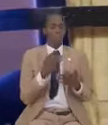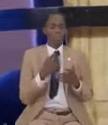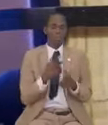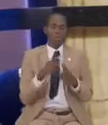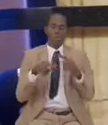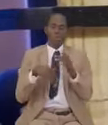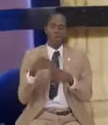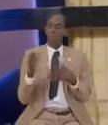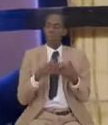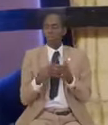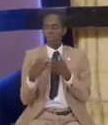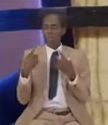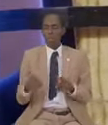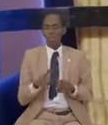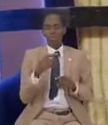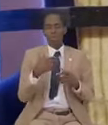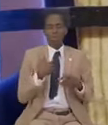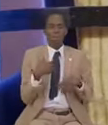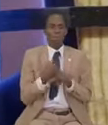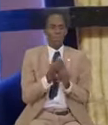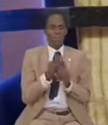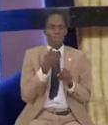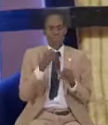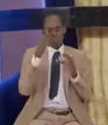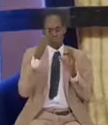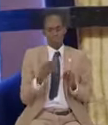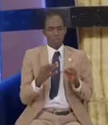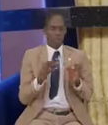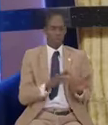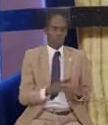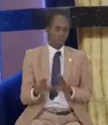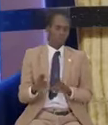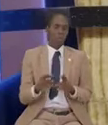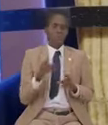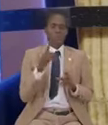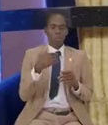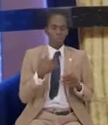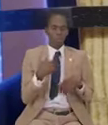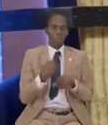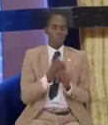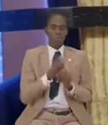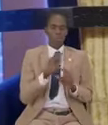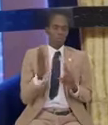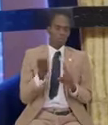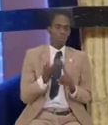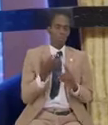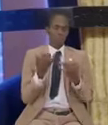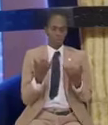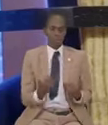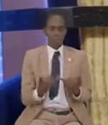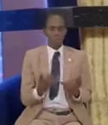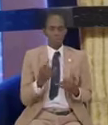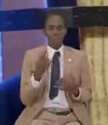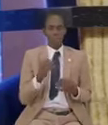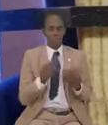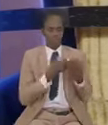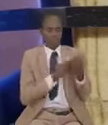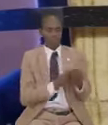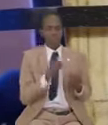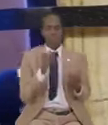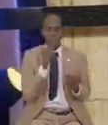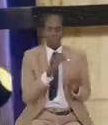déjà la décision a déjà a été prise la conviction déjà reçue déjà le courage est au